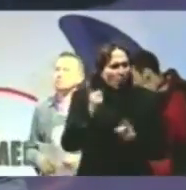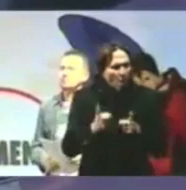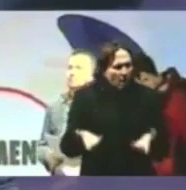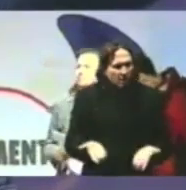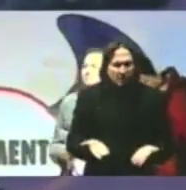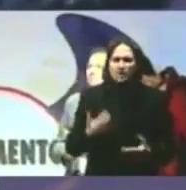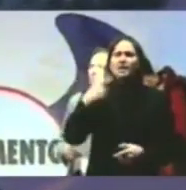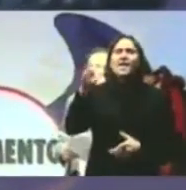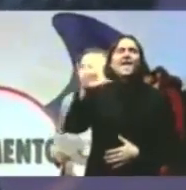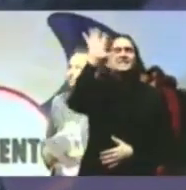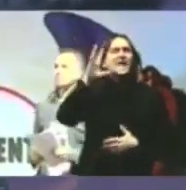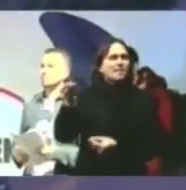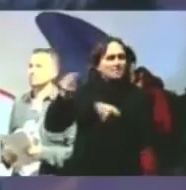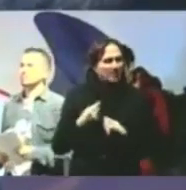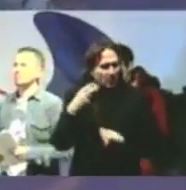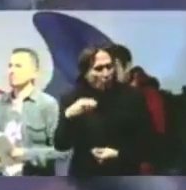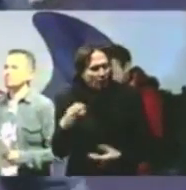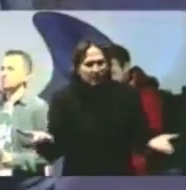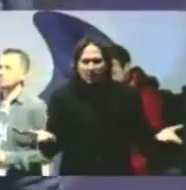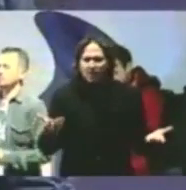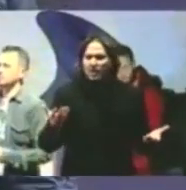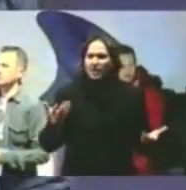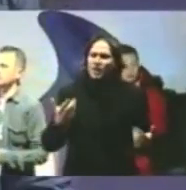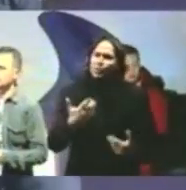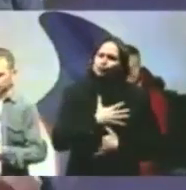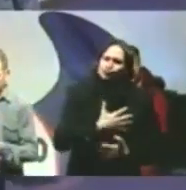Quali sono i loro esempi? Dov'è il loro altruismo?